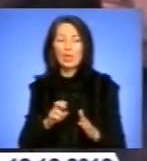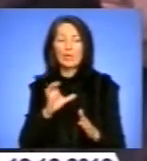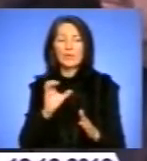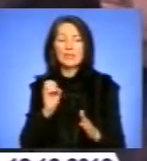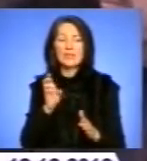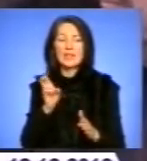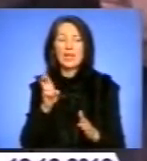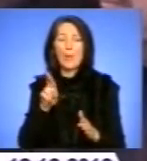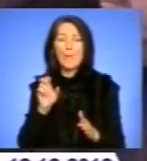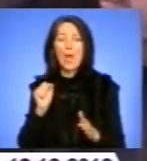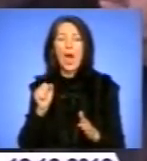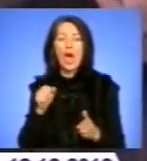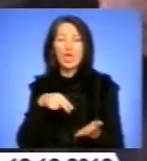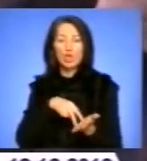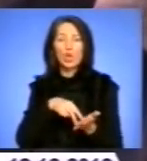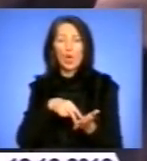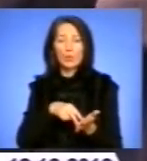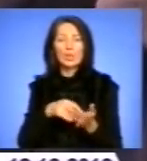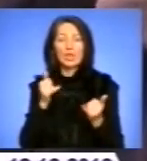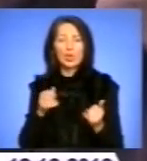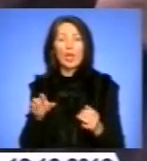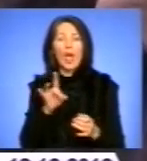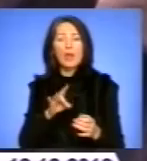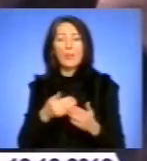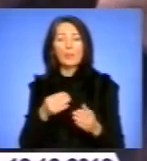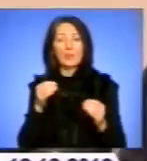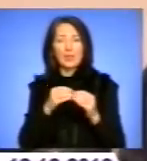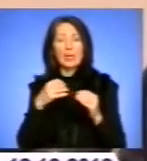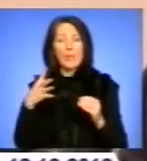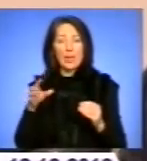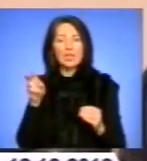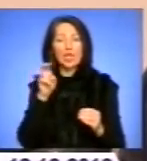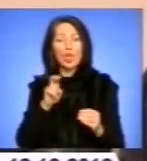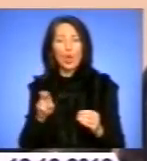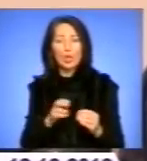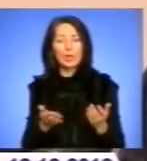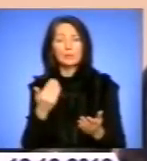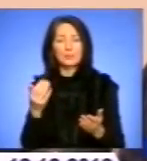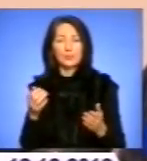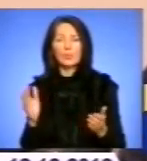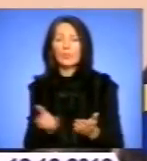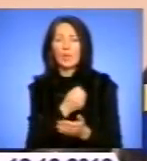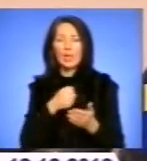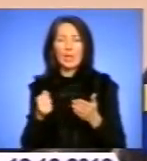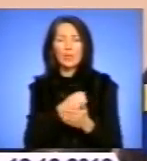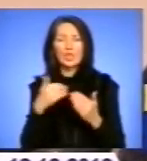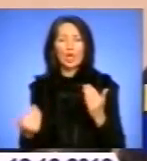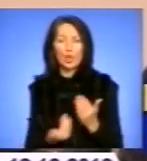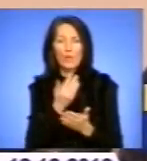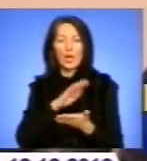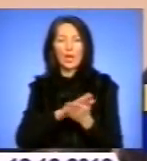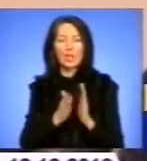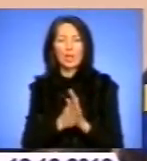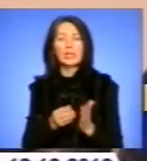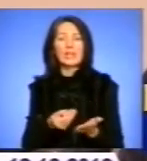то на сегодня, к сожалению, это уже в районе 10-15 долларов. Если вам удастся добиться новых контрактных условий с новыми